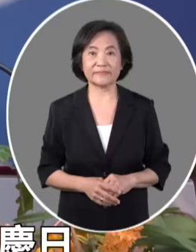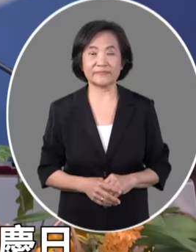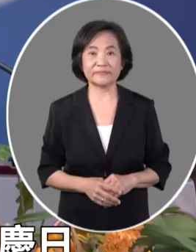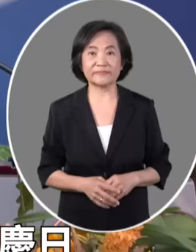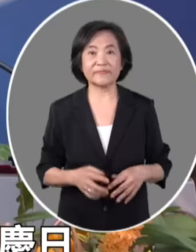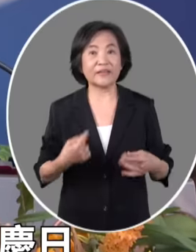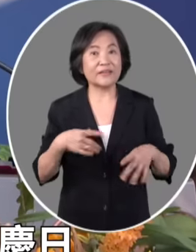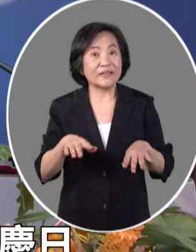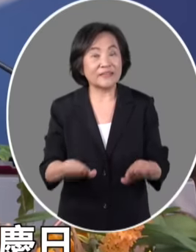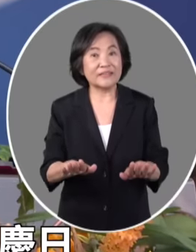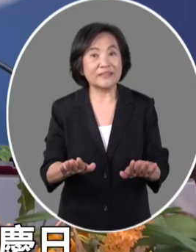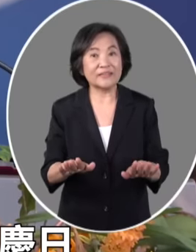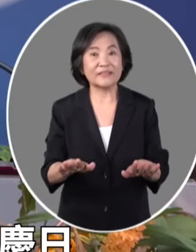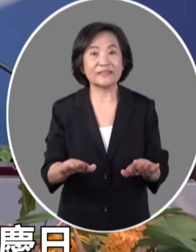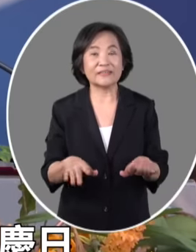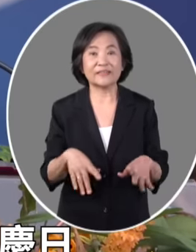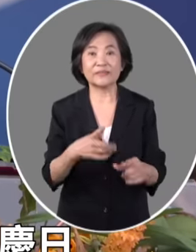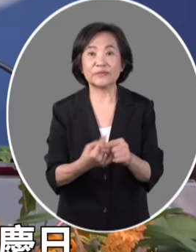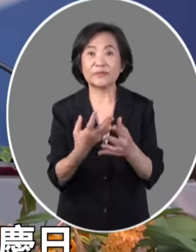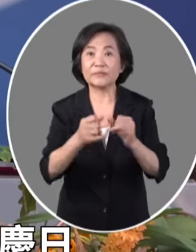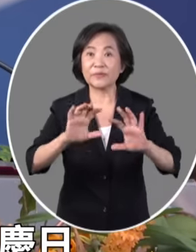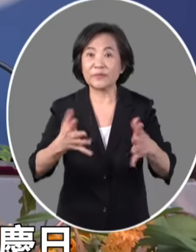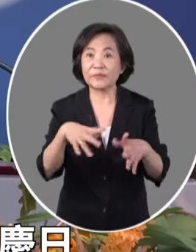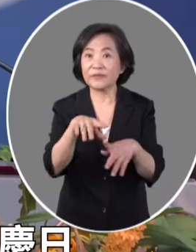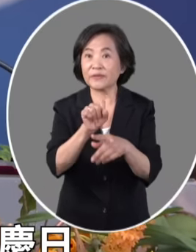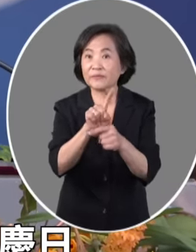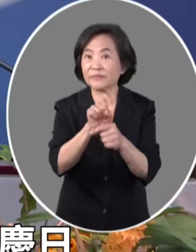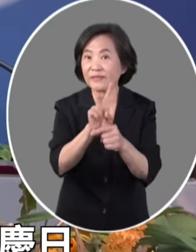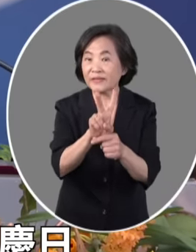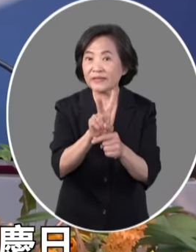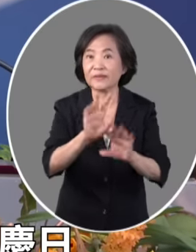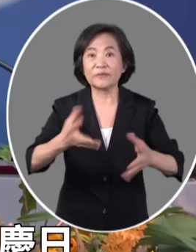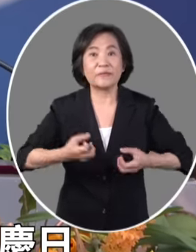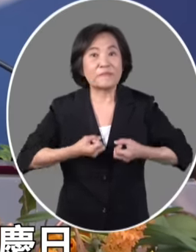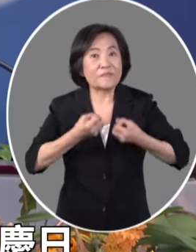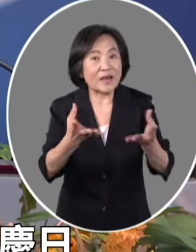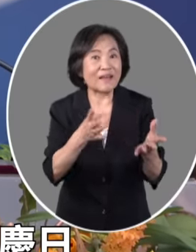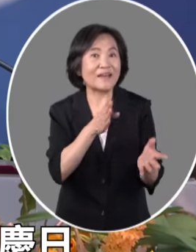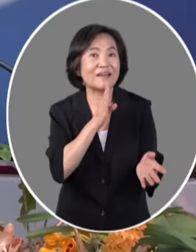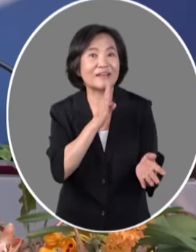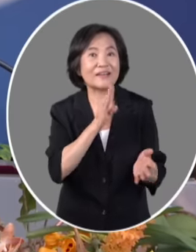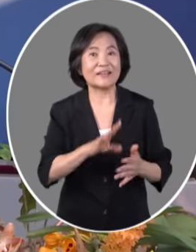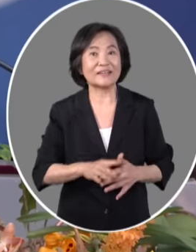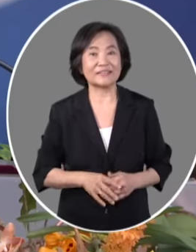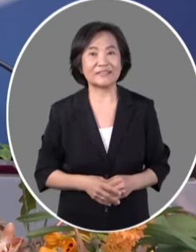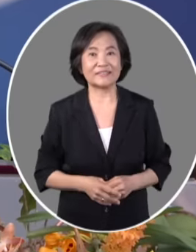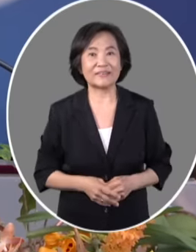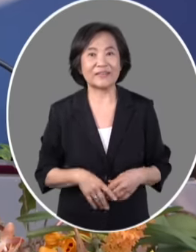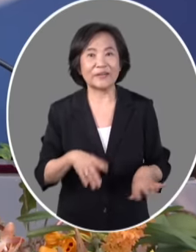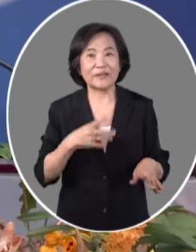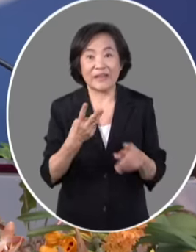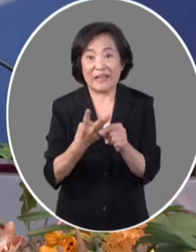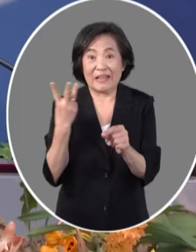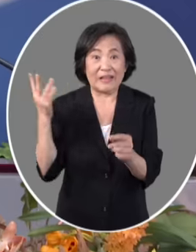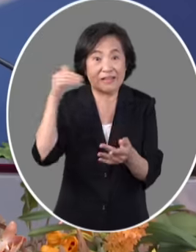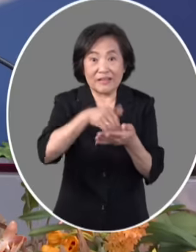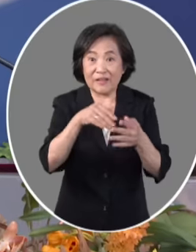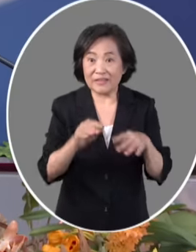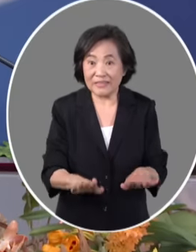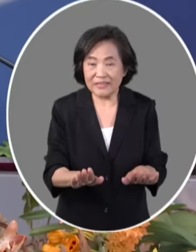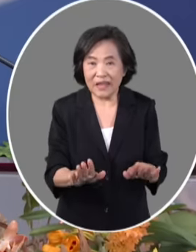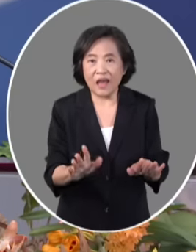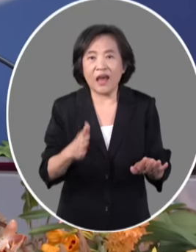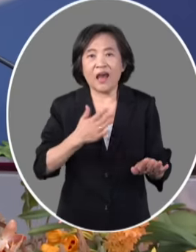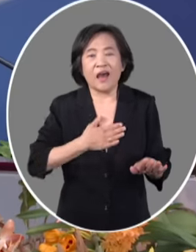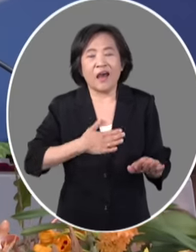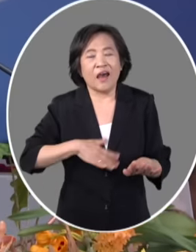今天是我们中华民国112年的国庆日，阔别3年，我们终于